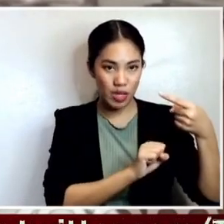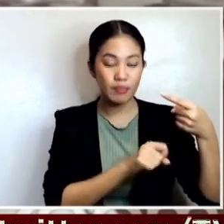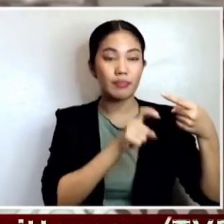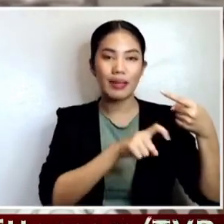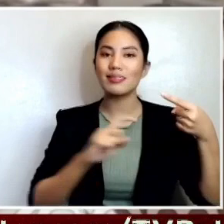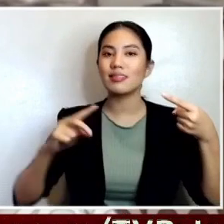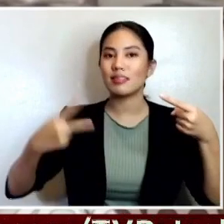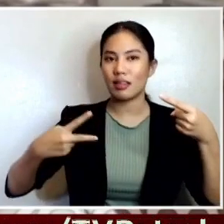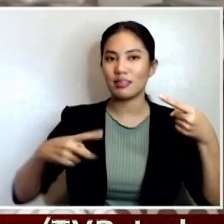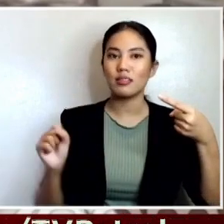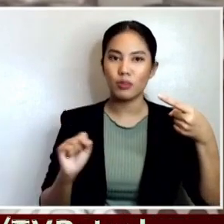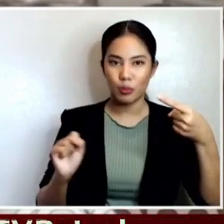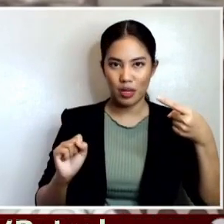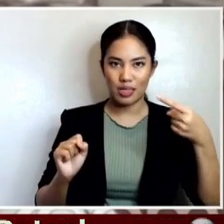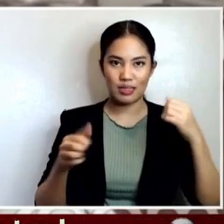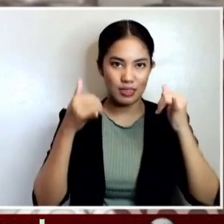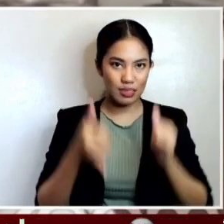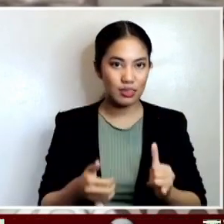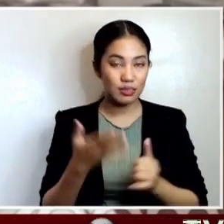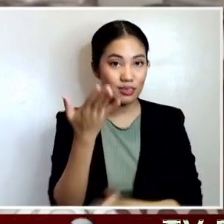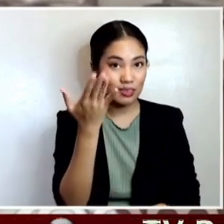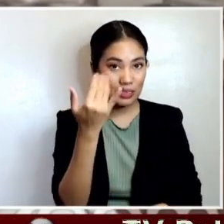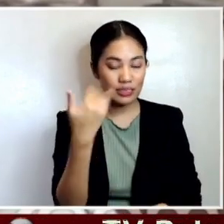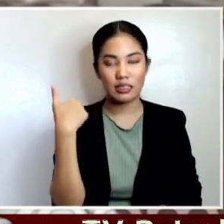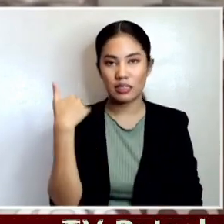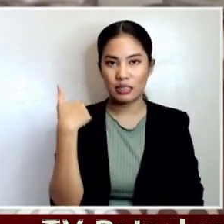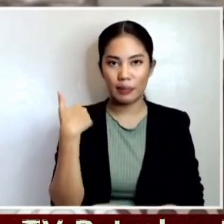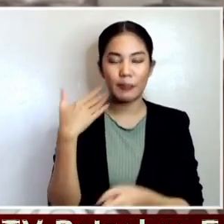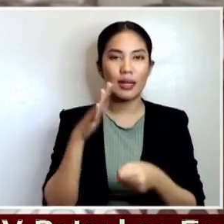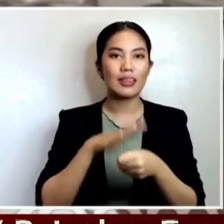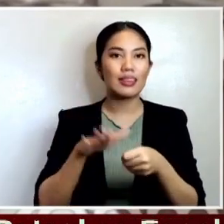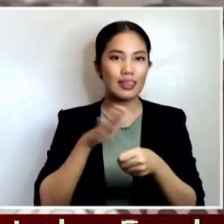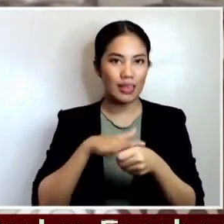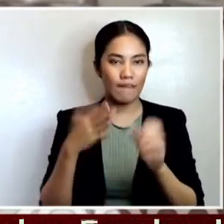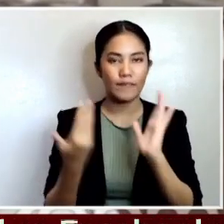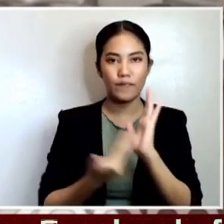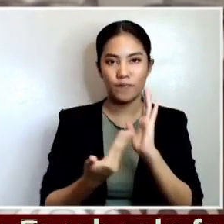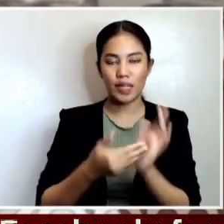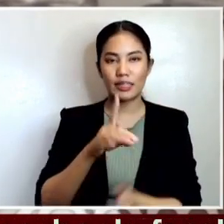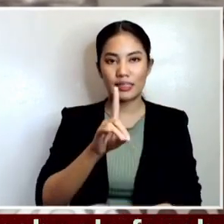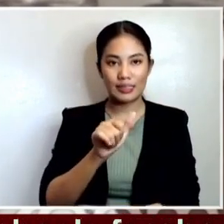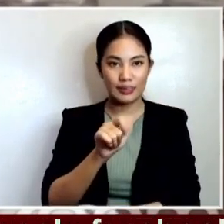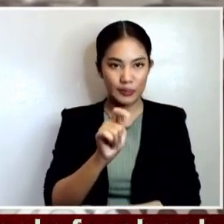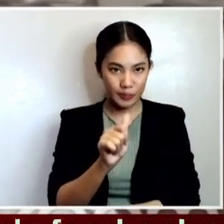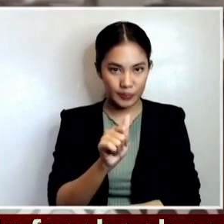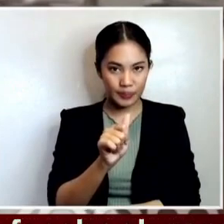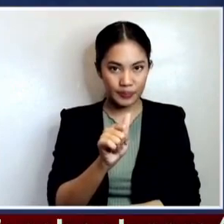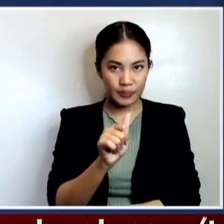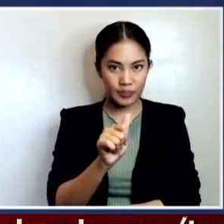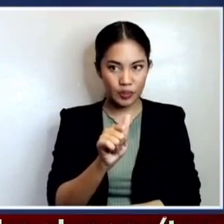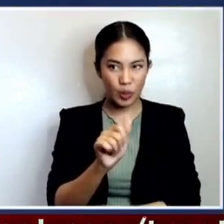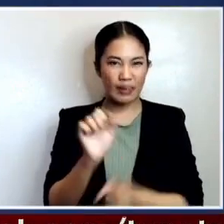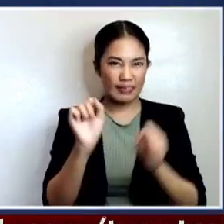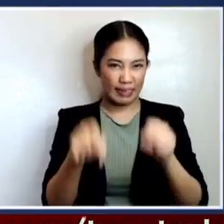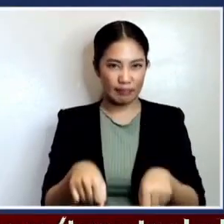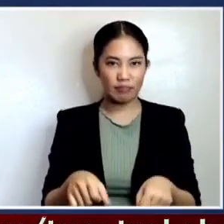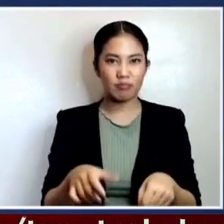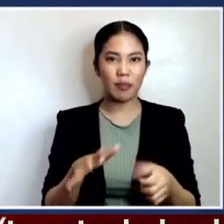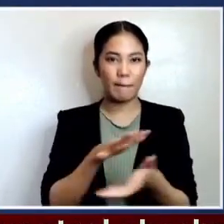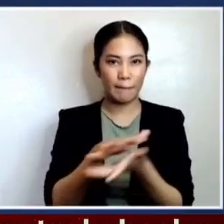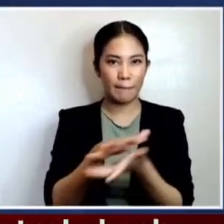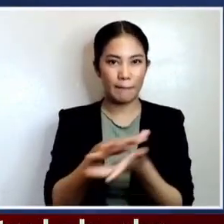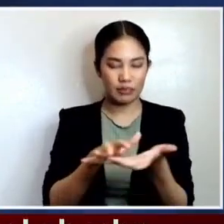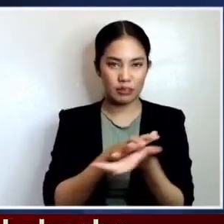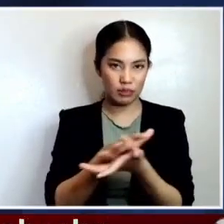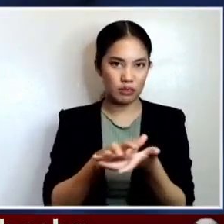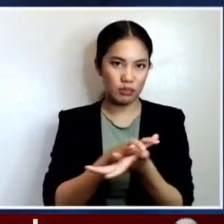second dose kasi wala pa po tayong sufficient scientific evidence to state that we can already mix brands. Samantala, sa kabila